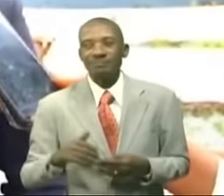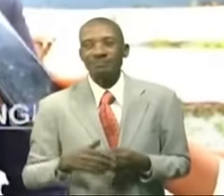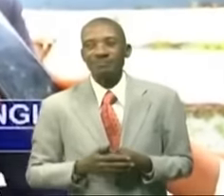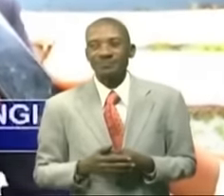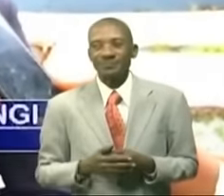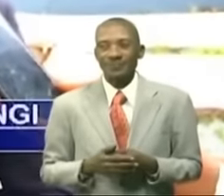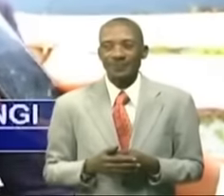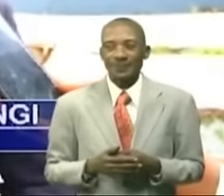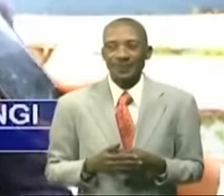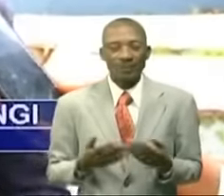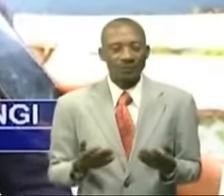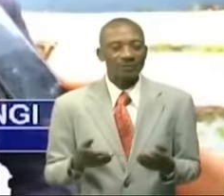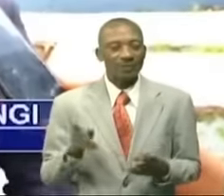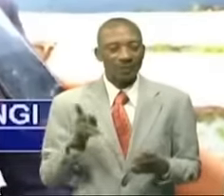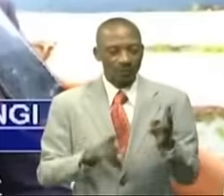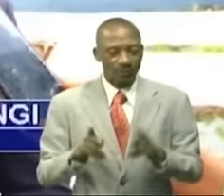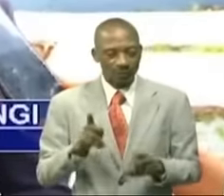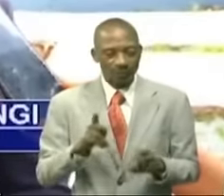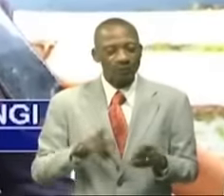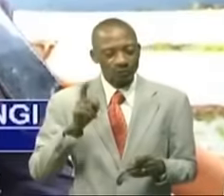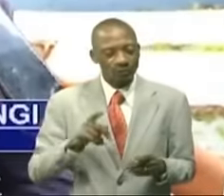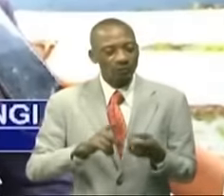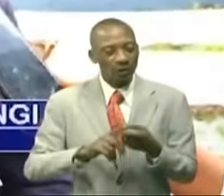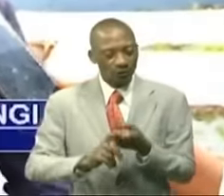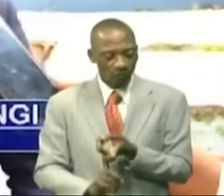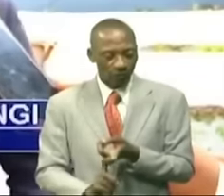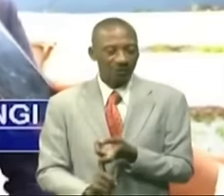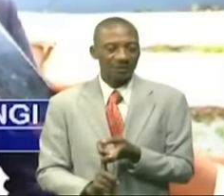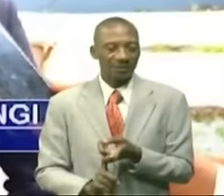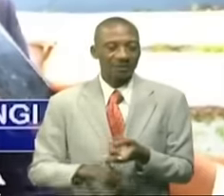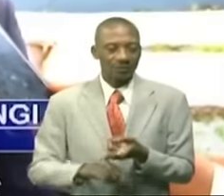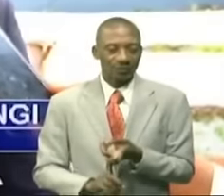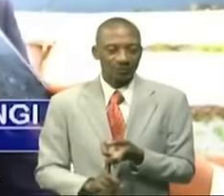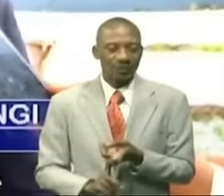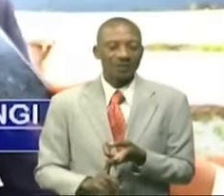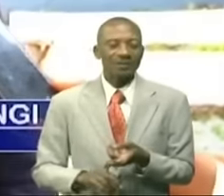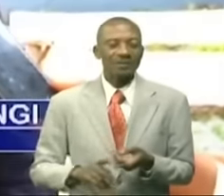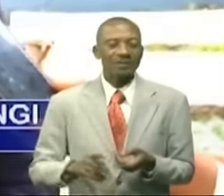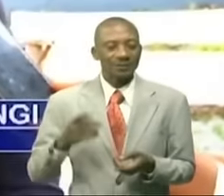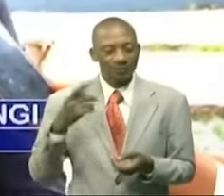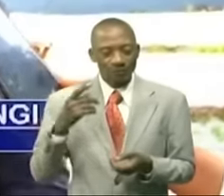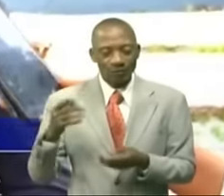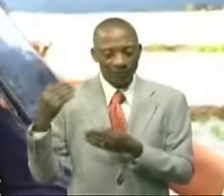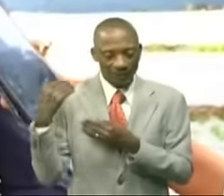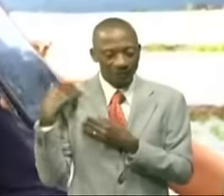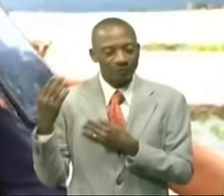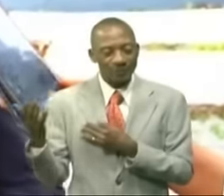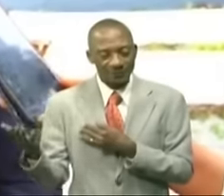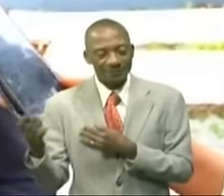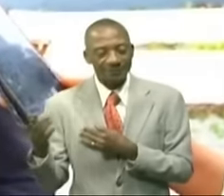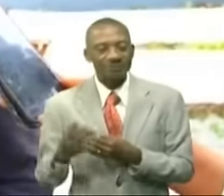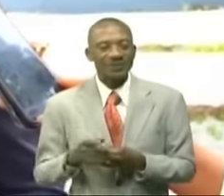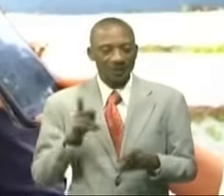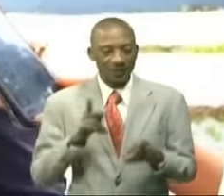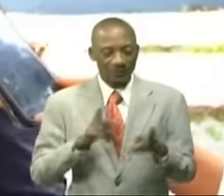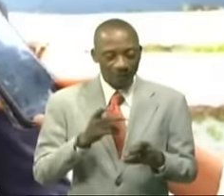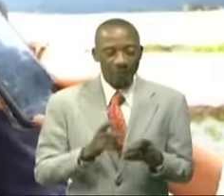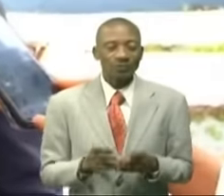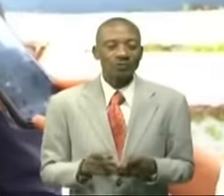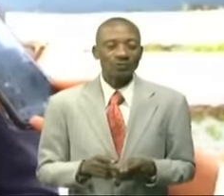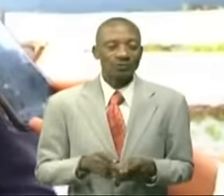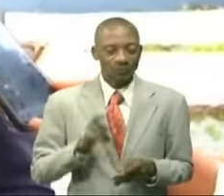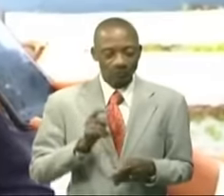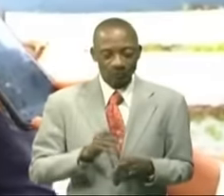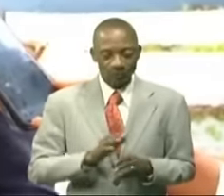la population doit être en mesure à l'auteur de répondre aux offres que présente la société. Il n'y a pas trop de compétences à